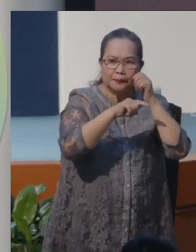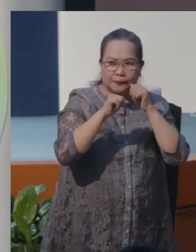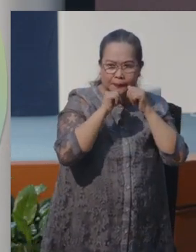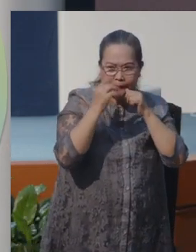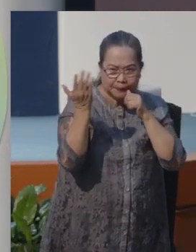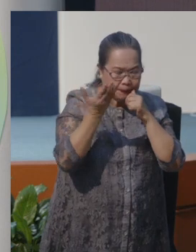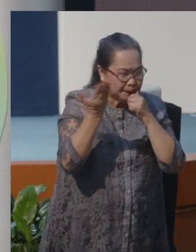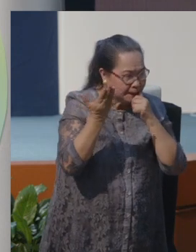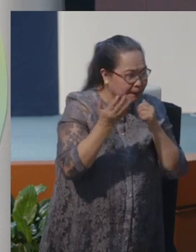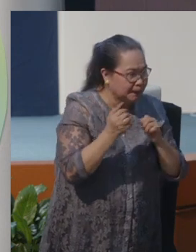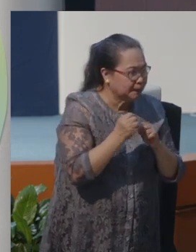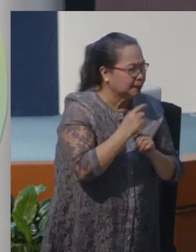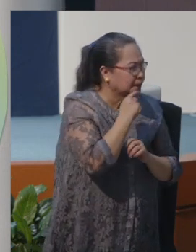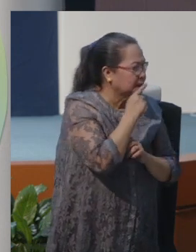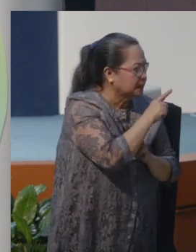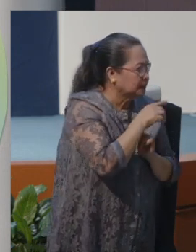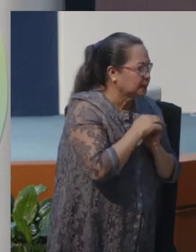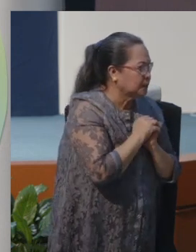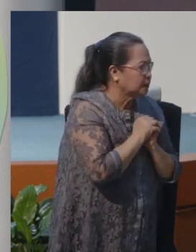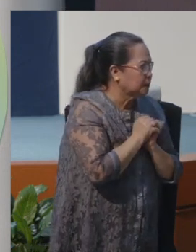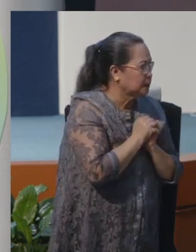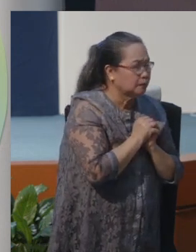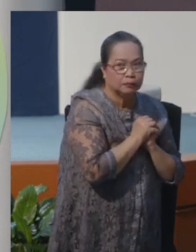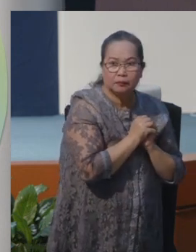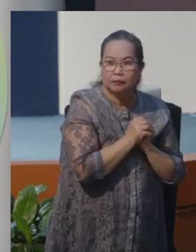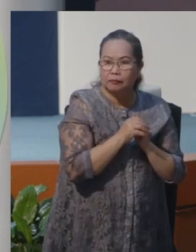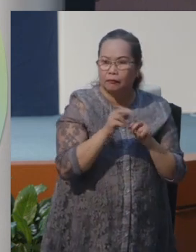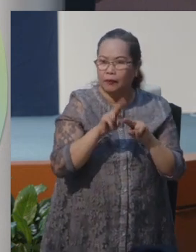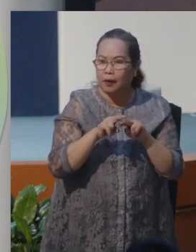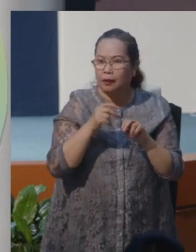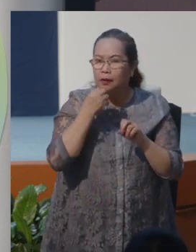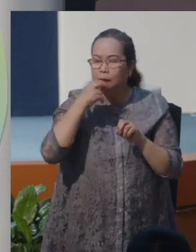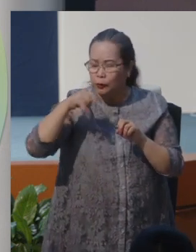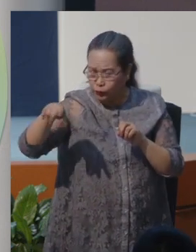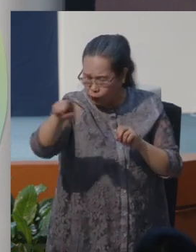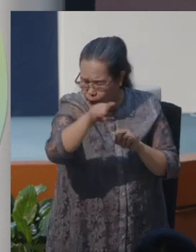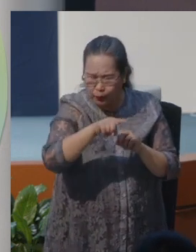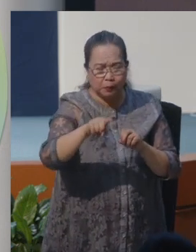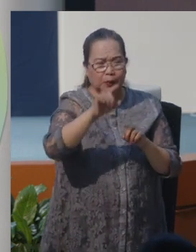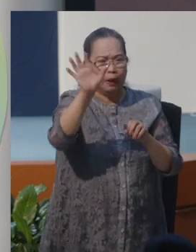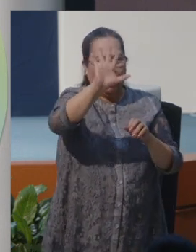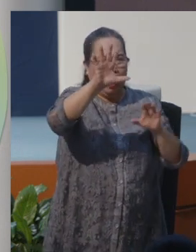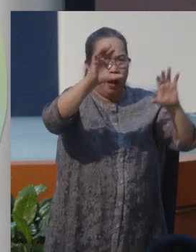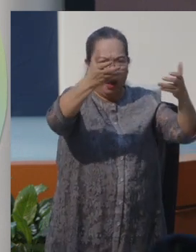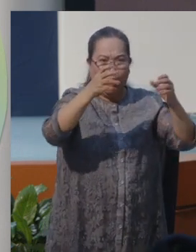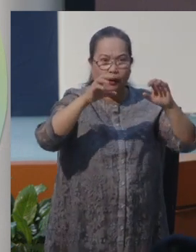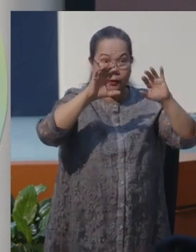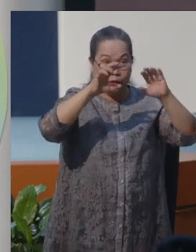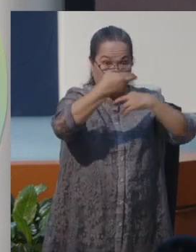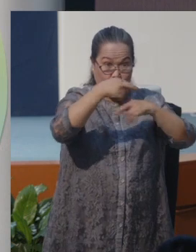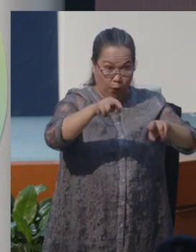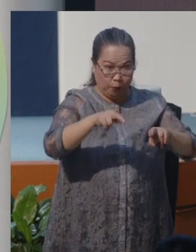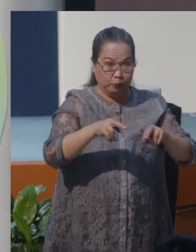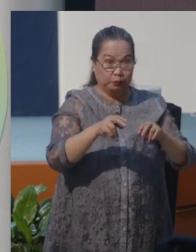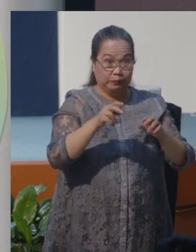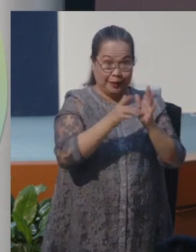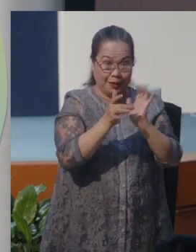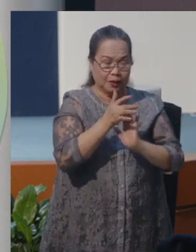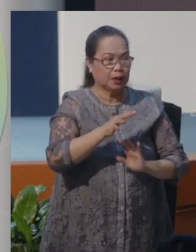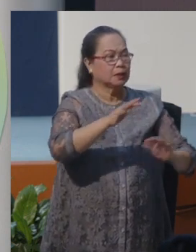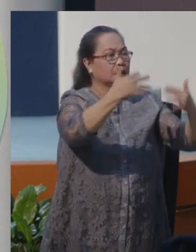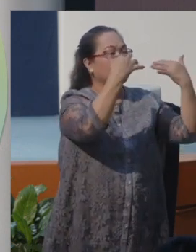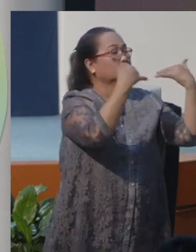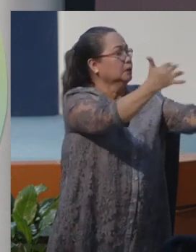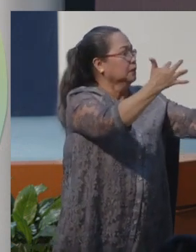nag-lecture. Hindi niya nilagay sila sa isang classroom. Kung hindi, sinama niya